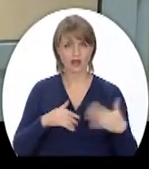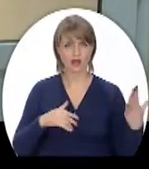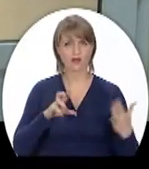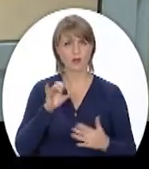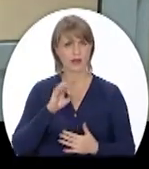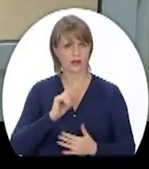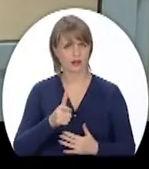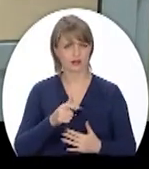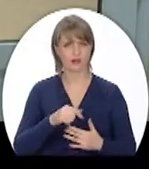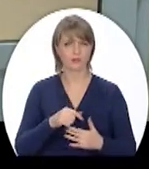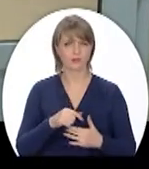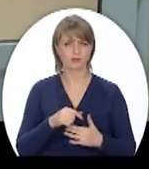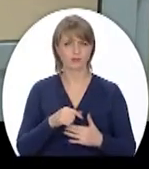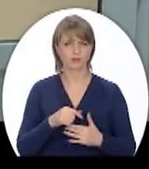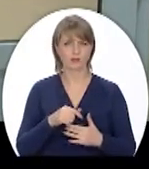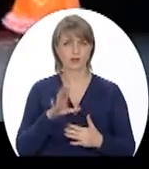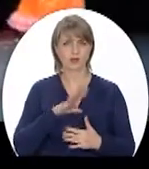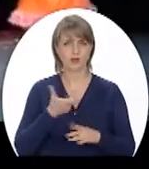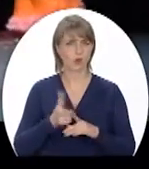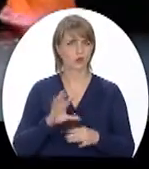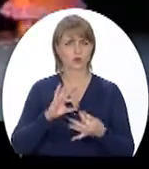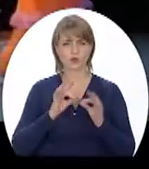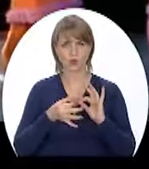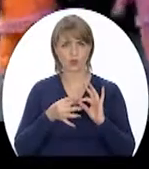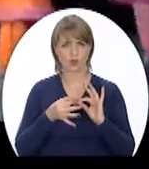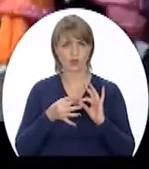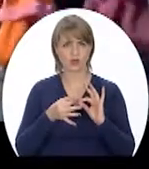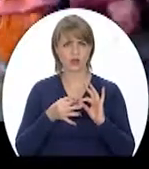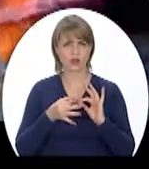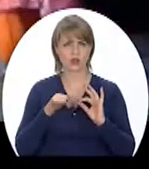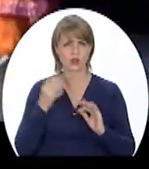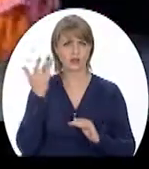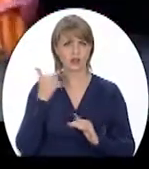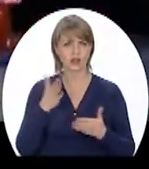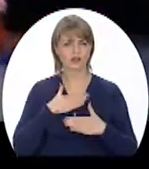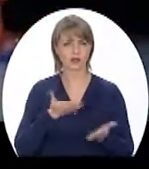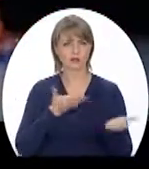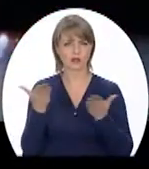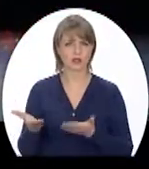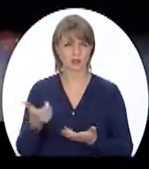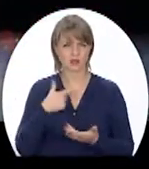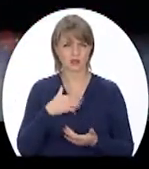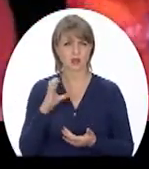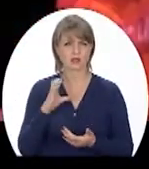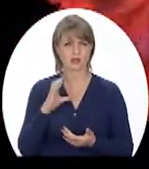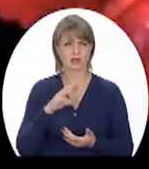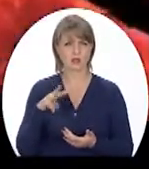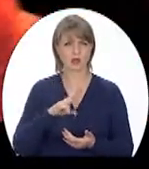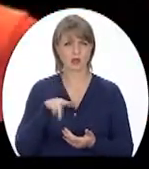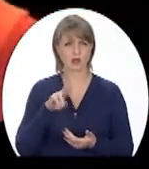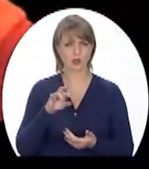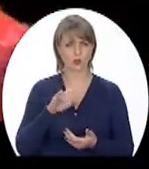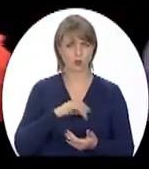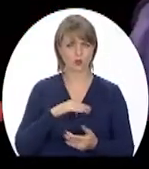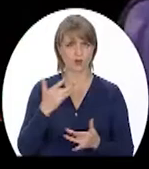берега. Вот. То есть им было очень сложно. И когда нас пригласил к себе Станислав Маркович Дубков в театр